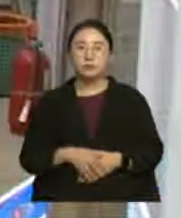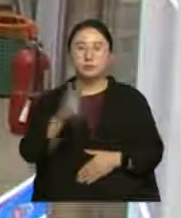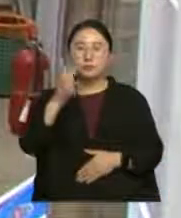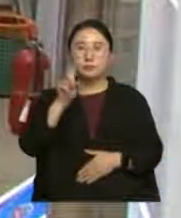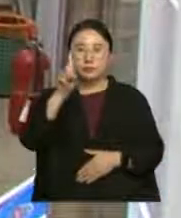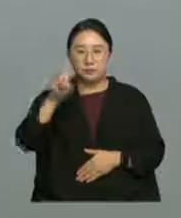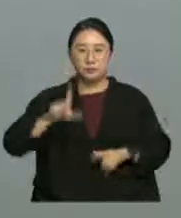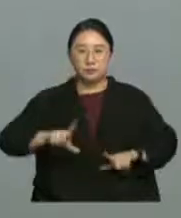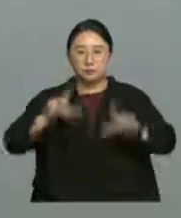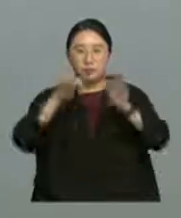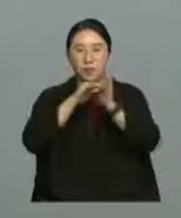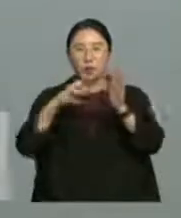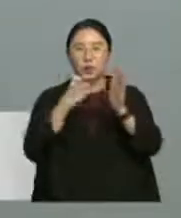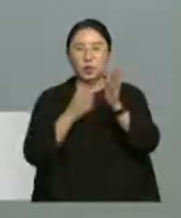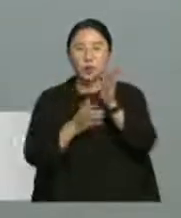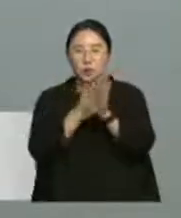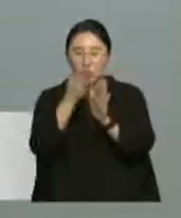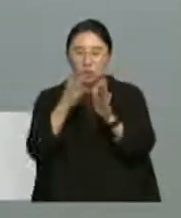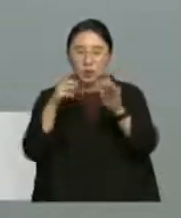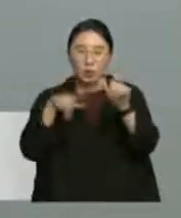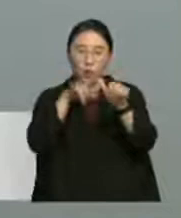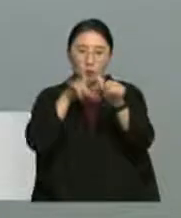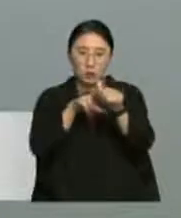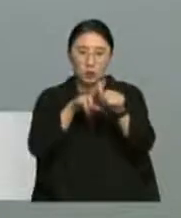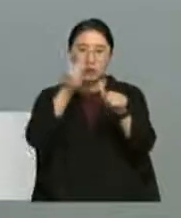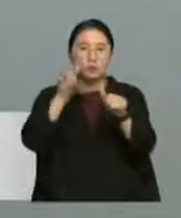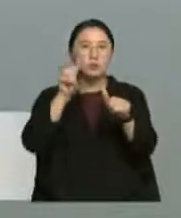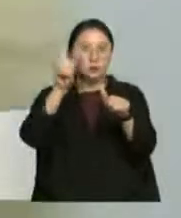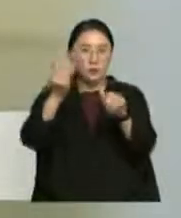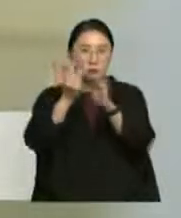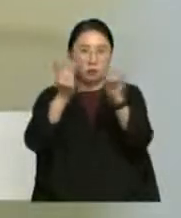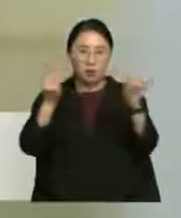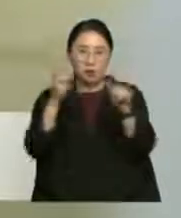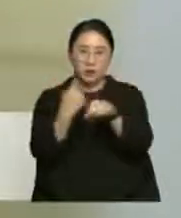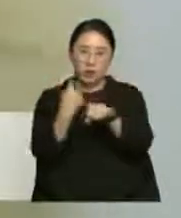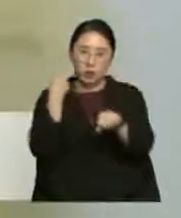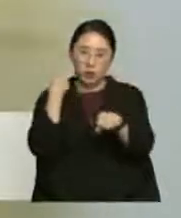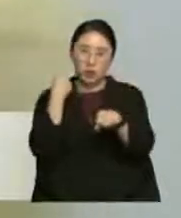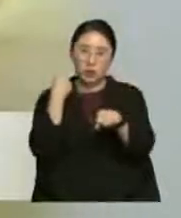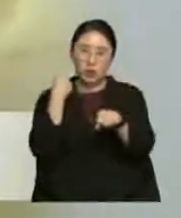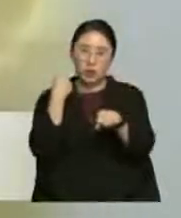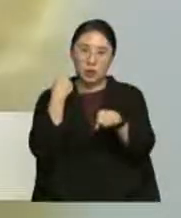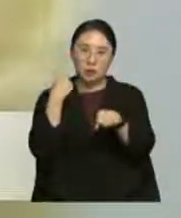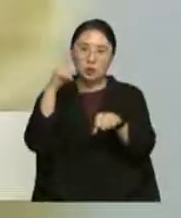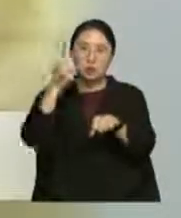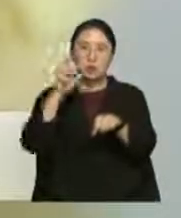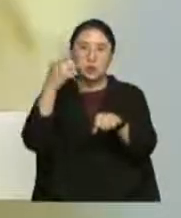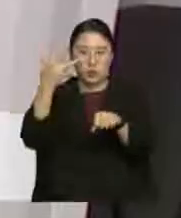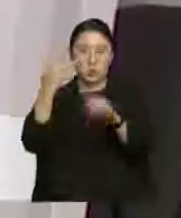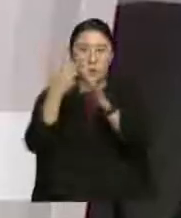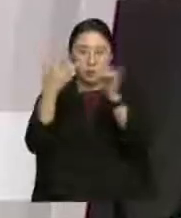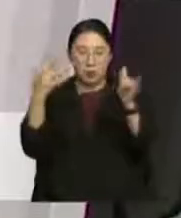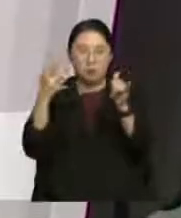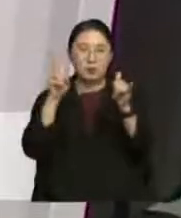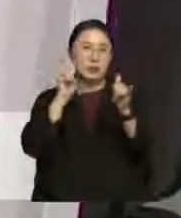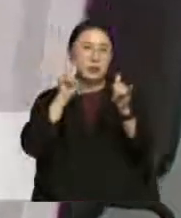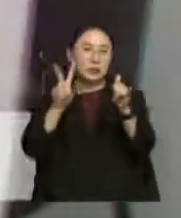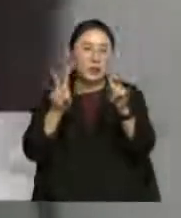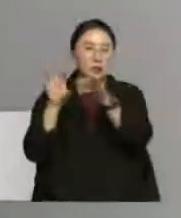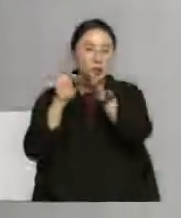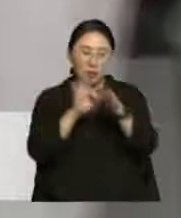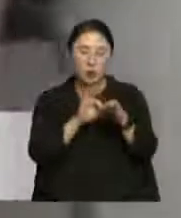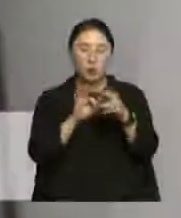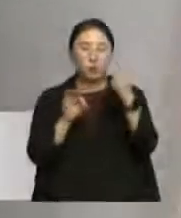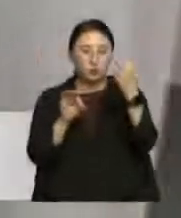21일 0시 기준 서울시 1일 확진 자는 23명 전날 0시 기준 28명 에 이어 이틀 연속 두자릿수